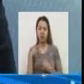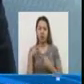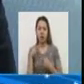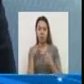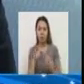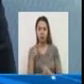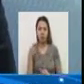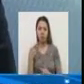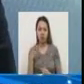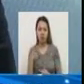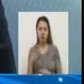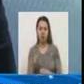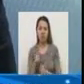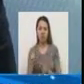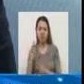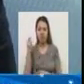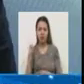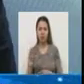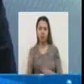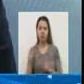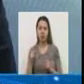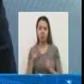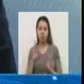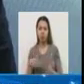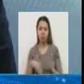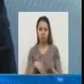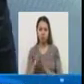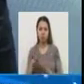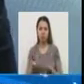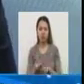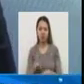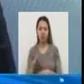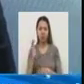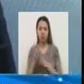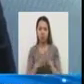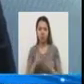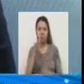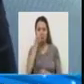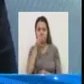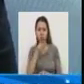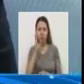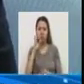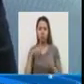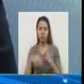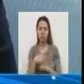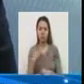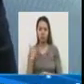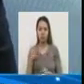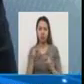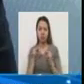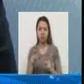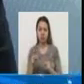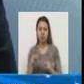азат әлем құру үшін лайықты жолдан өте алады деп сенемін. Әлемдік қоғамдастықтың тәжірибесі, ерік жігері мен ақыл